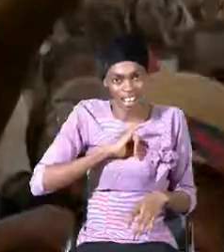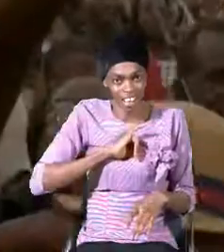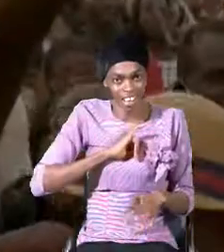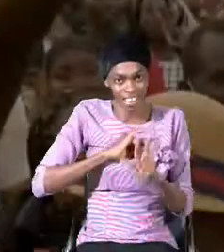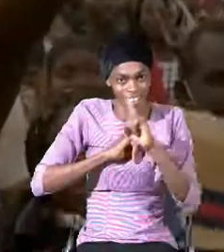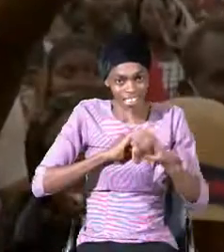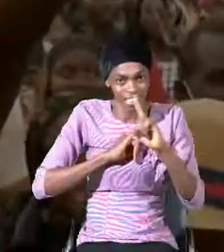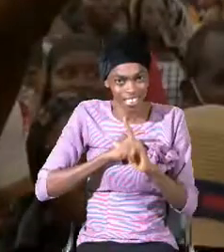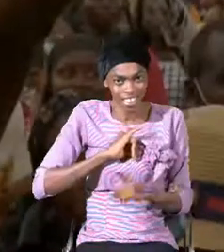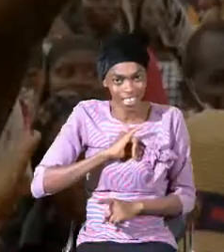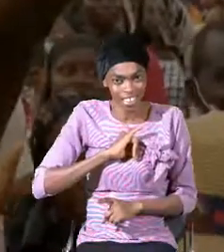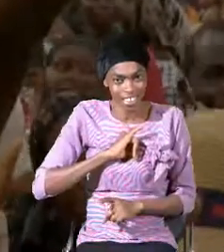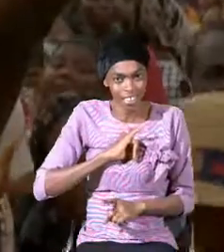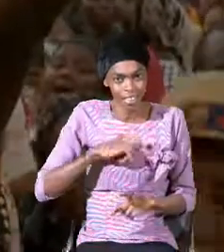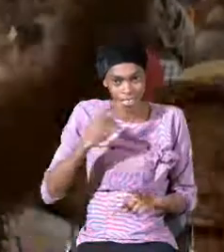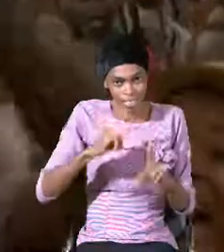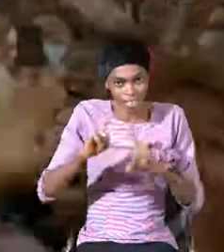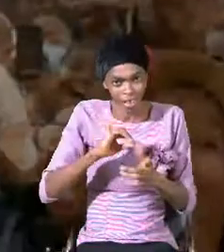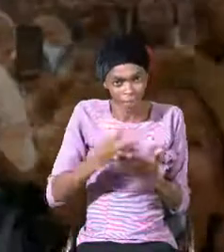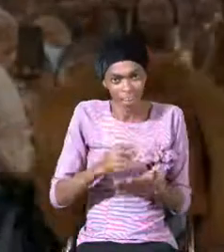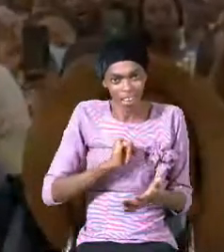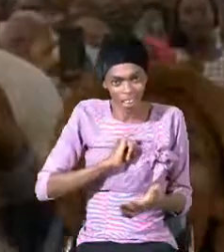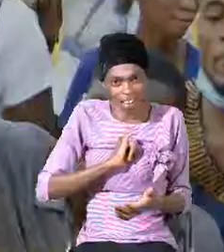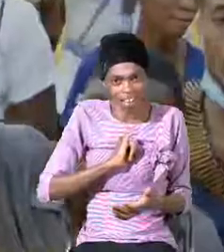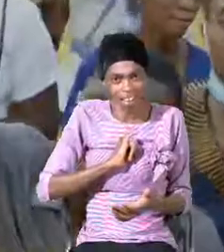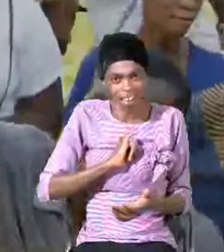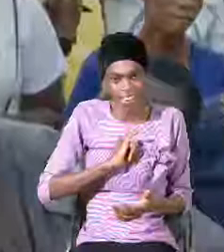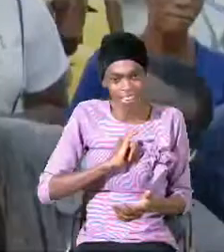Dieu, dis-le non,